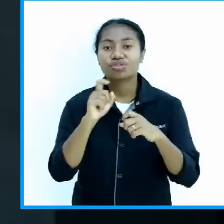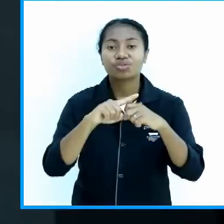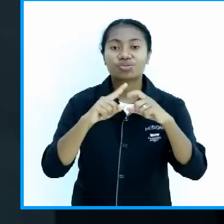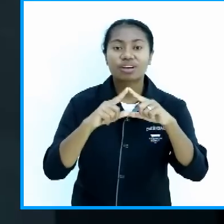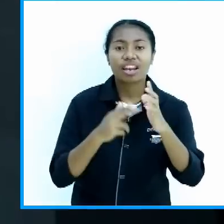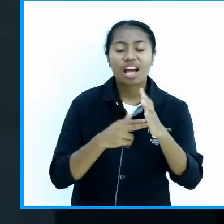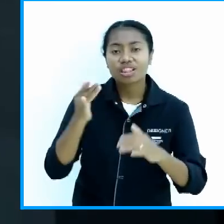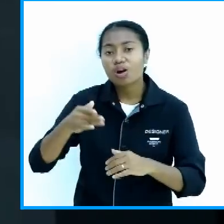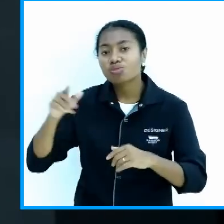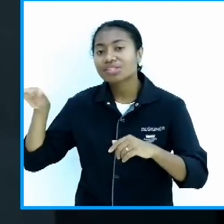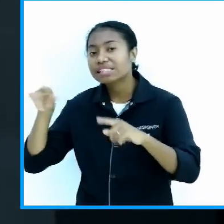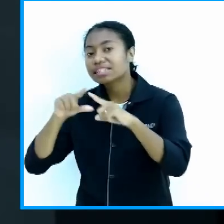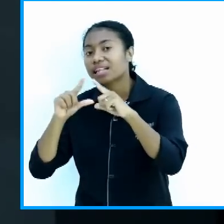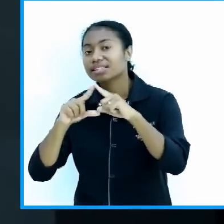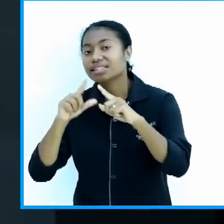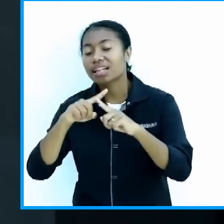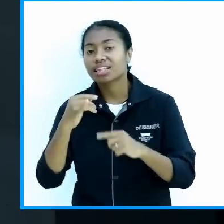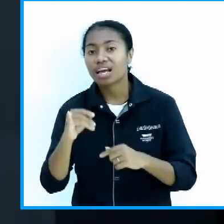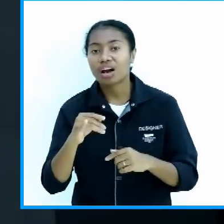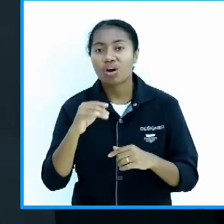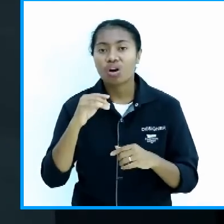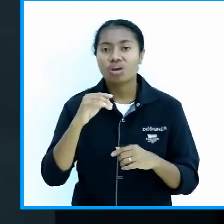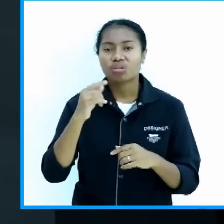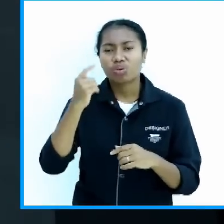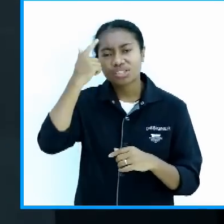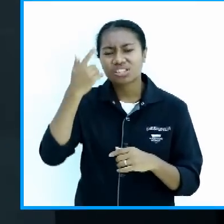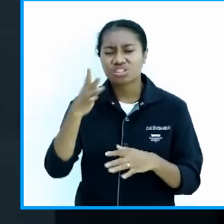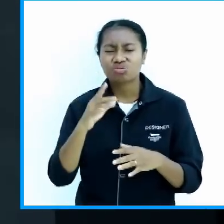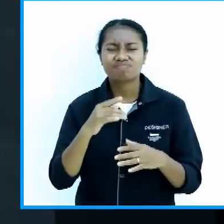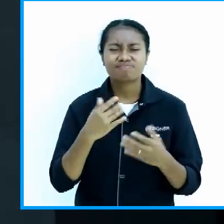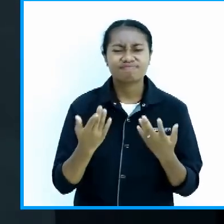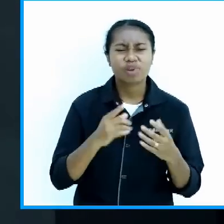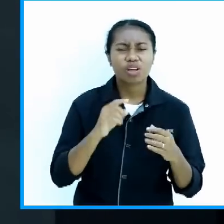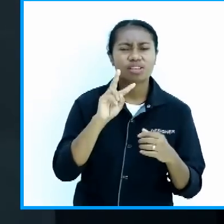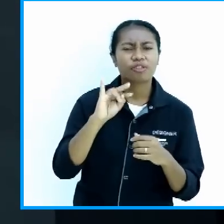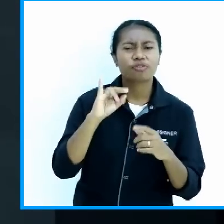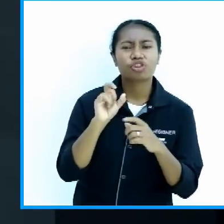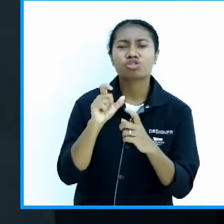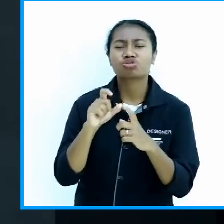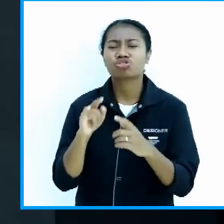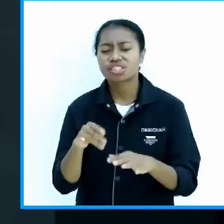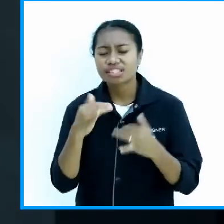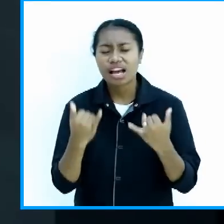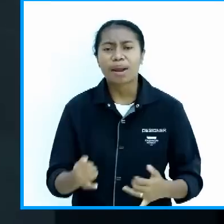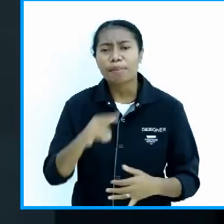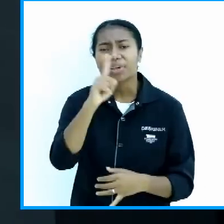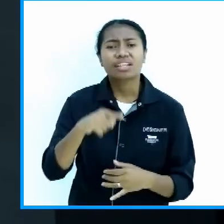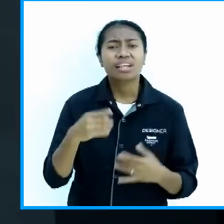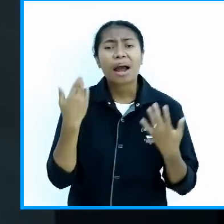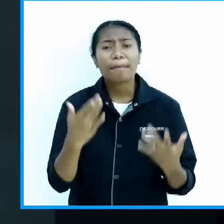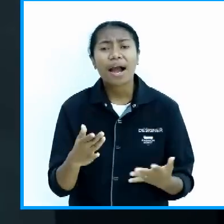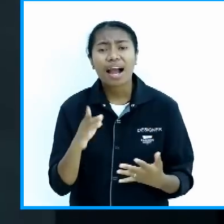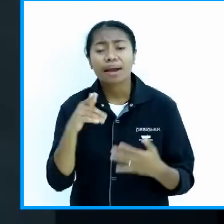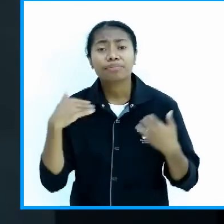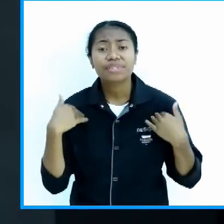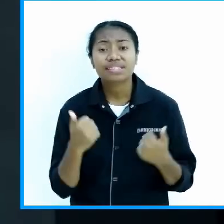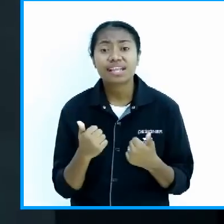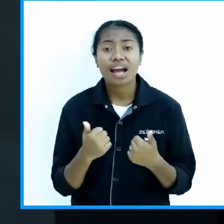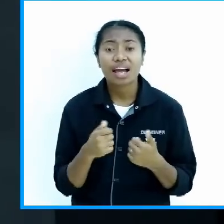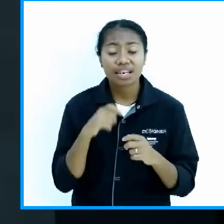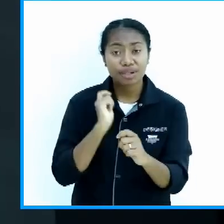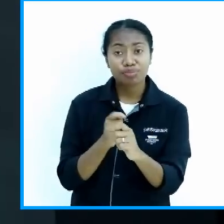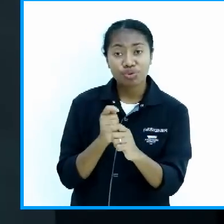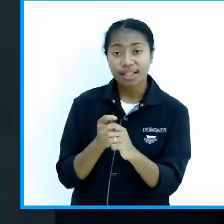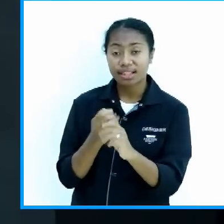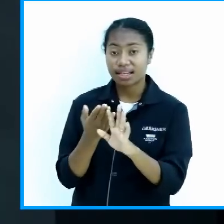zat-zat preservasinya. Ya, itu sekilas mengenai virus. Nah, pertanyaannya apakah bisa dibuat